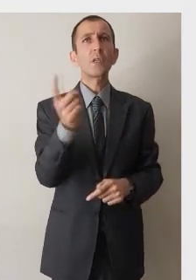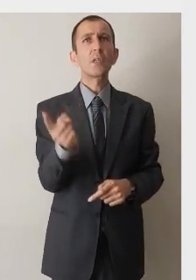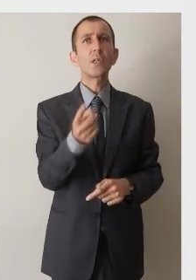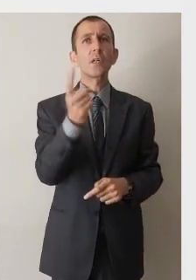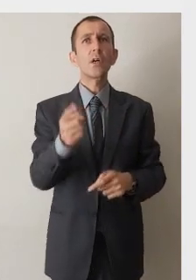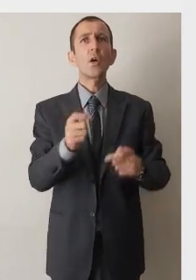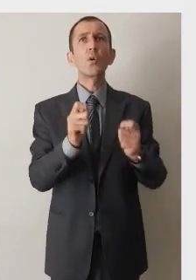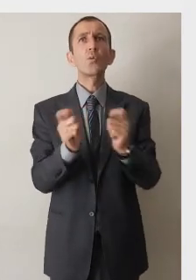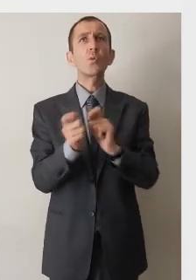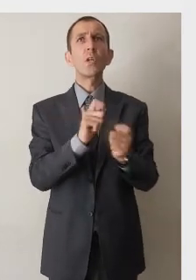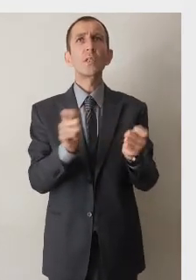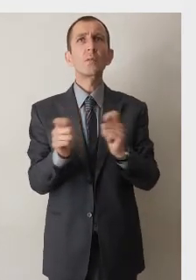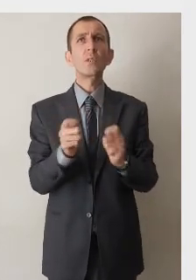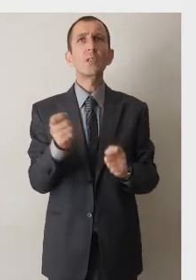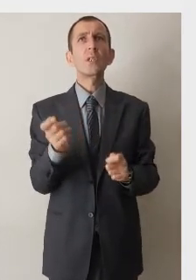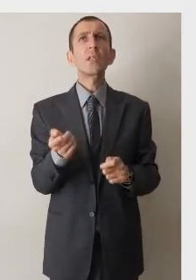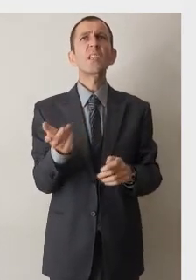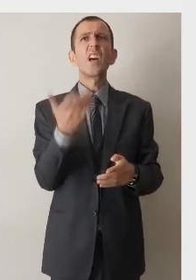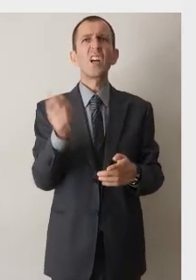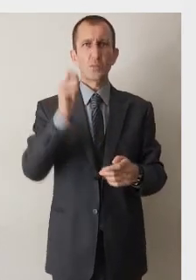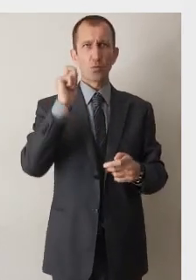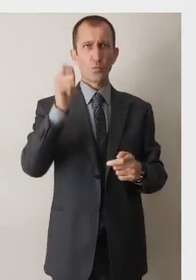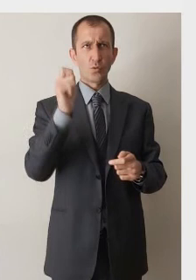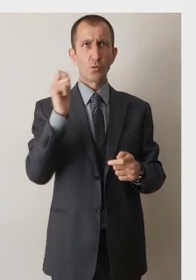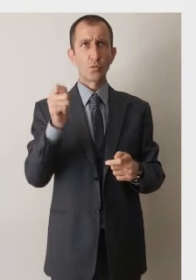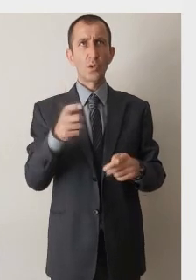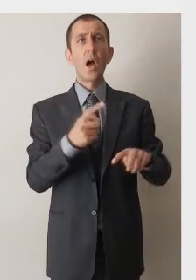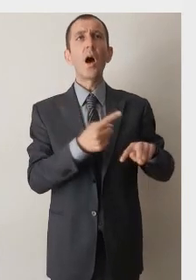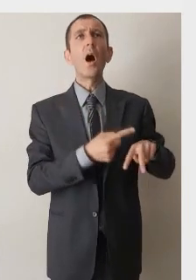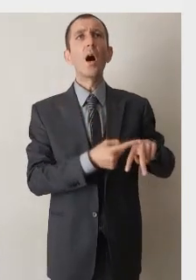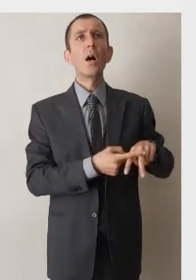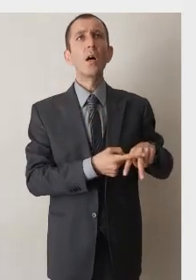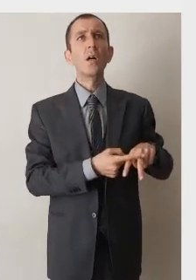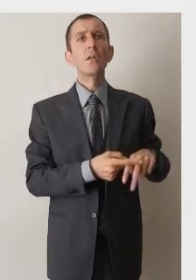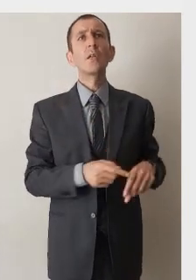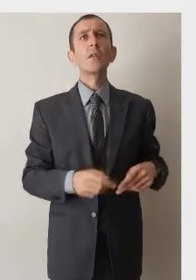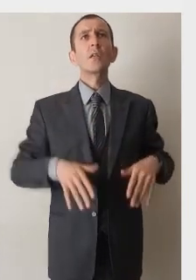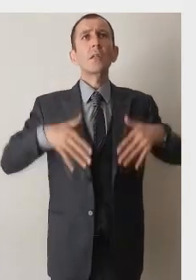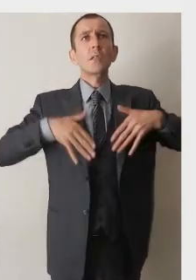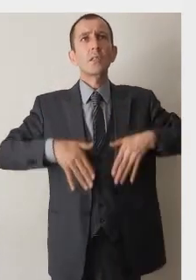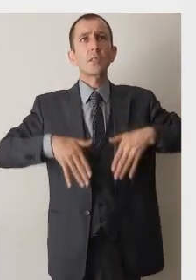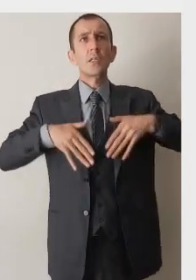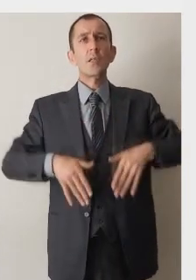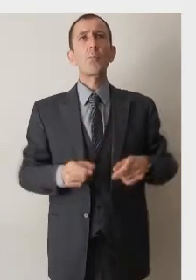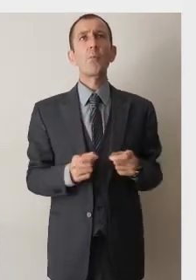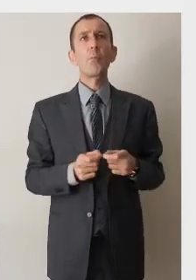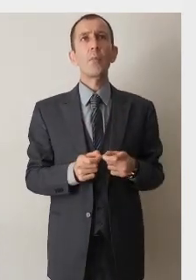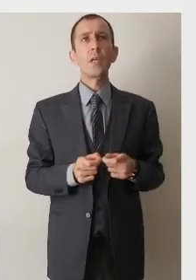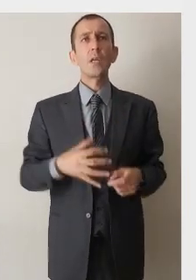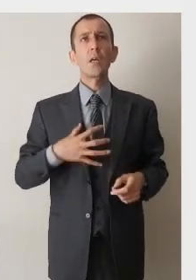engebeli alanlarda daha zordur. Bu açıdan baktığımızda Konya, Adana, Urfa ve Bursa